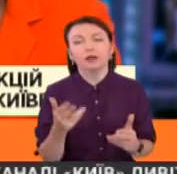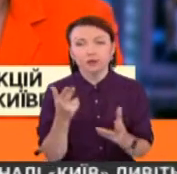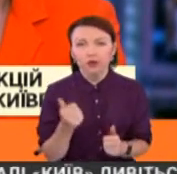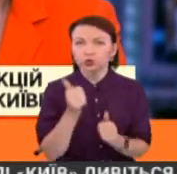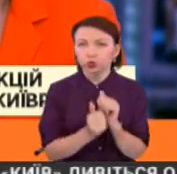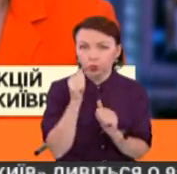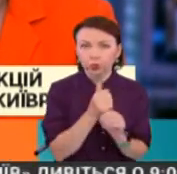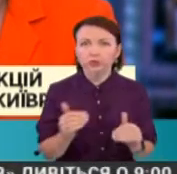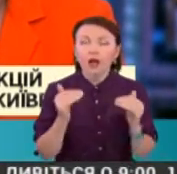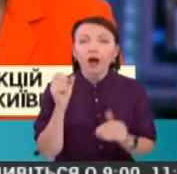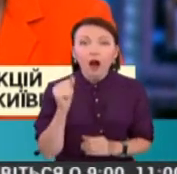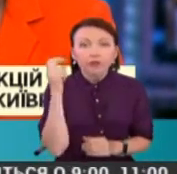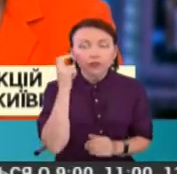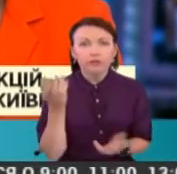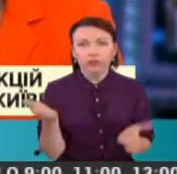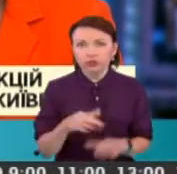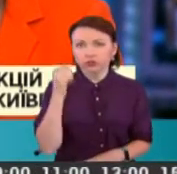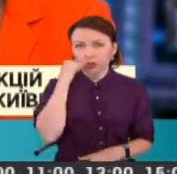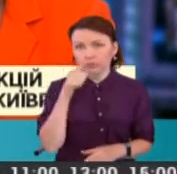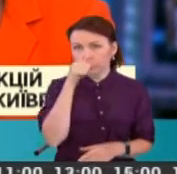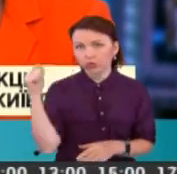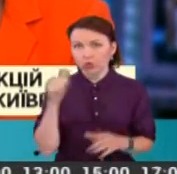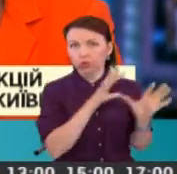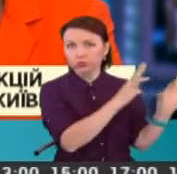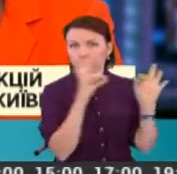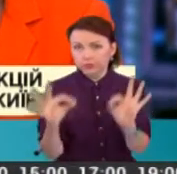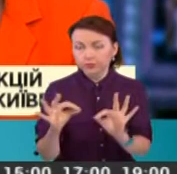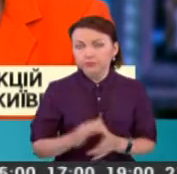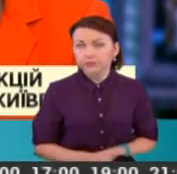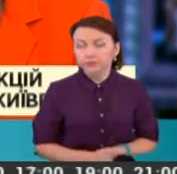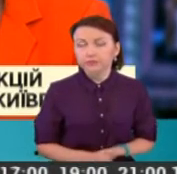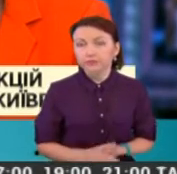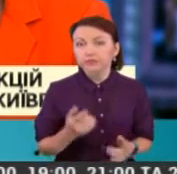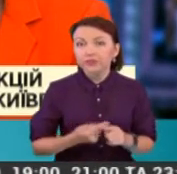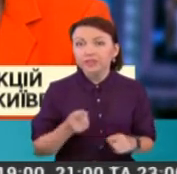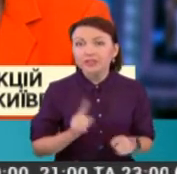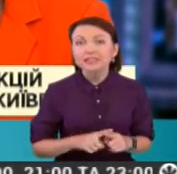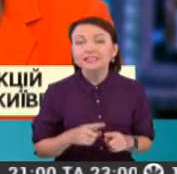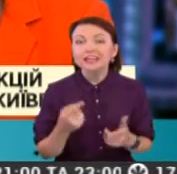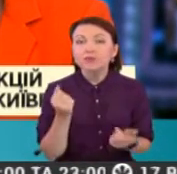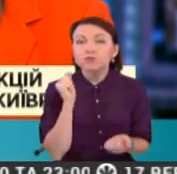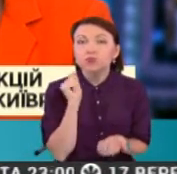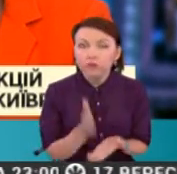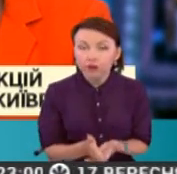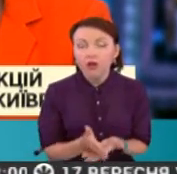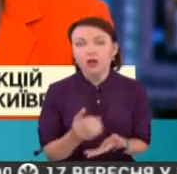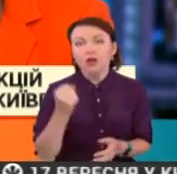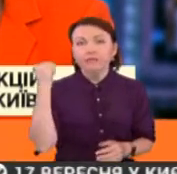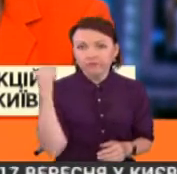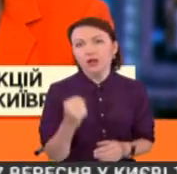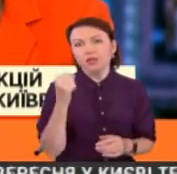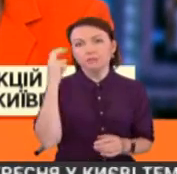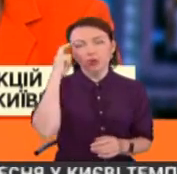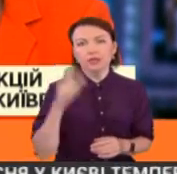а в Києві залишиться старий. От це те, що буквально вдарить по